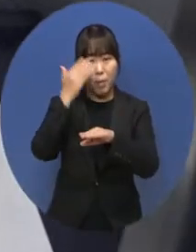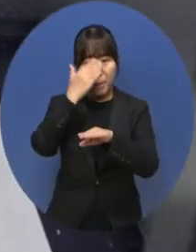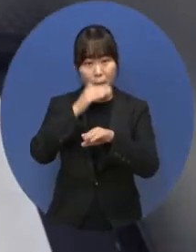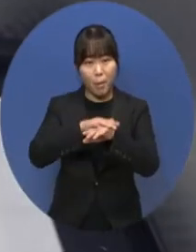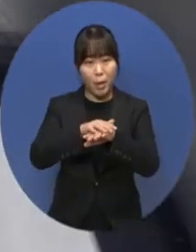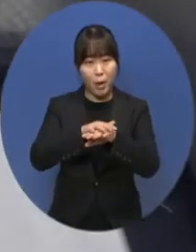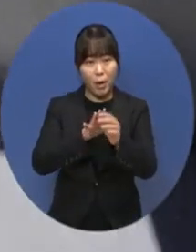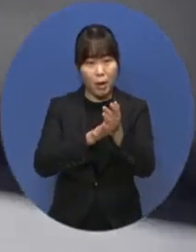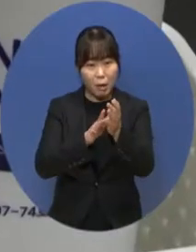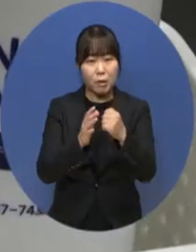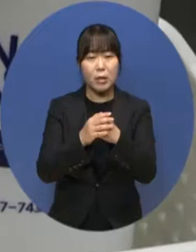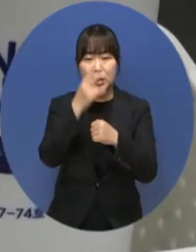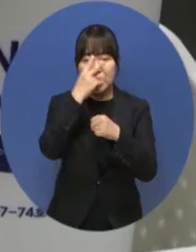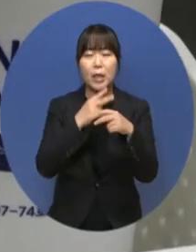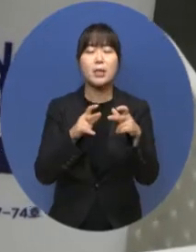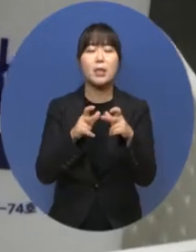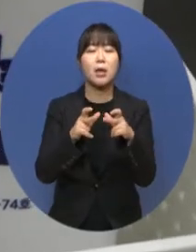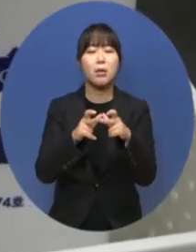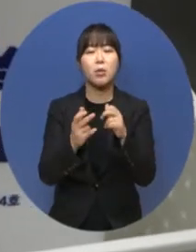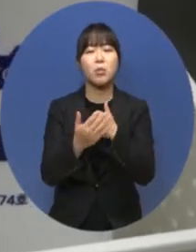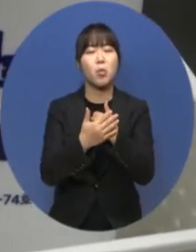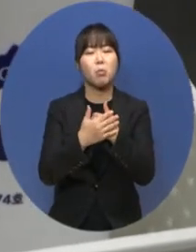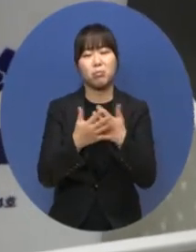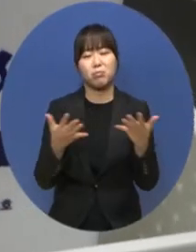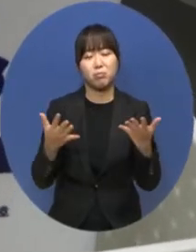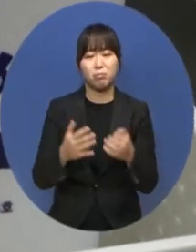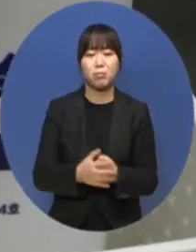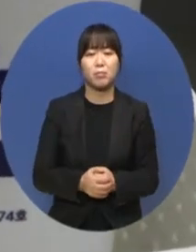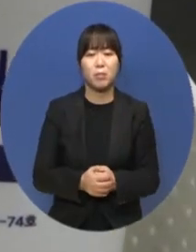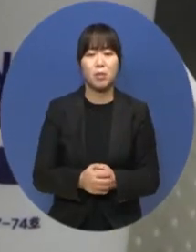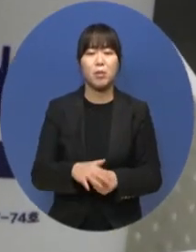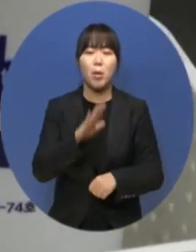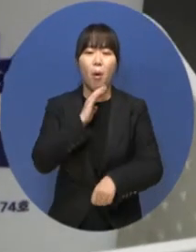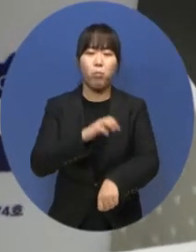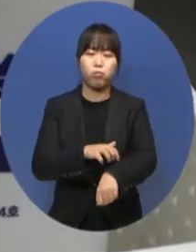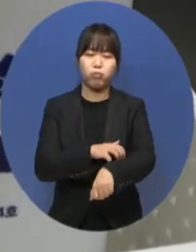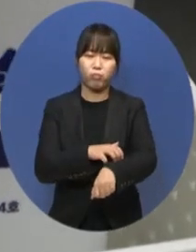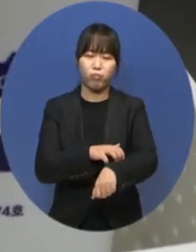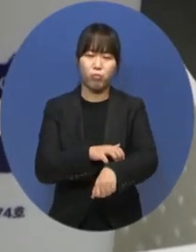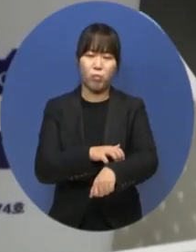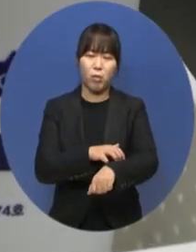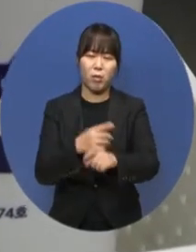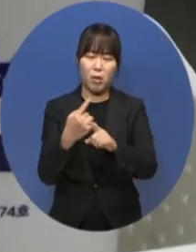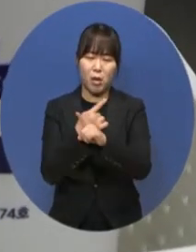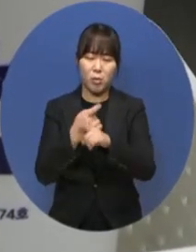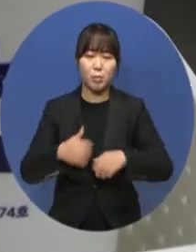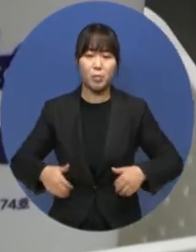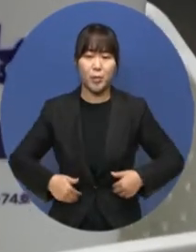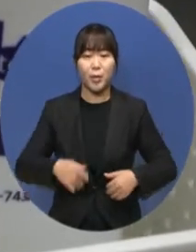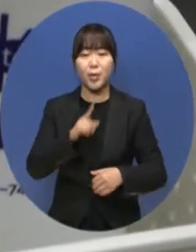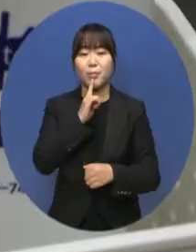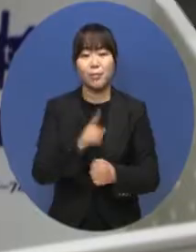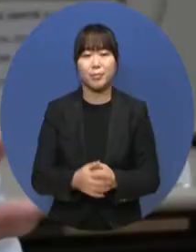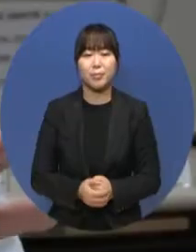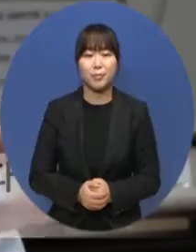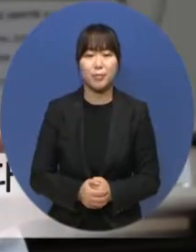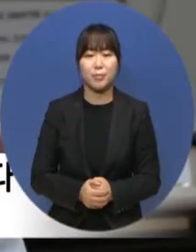손소독제는 시각장애인들에게 도움이 되지 않고 있는 등 불편 사항들이 개선돼야 한다고 주장하고